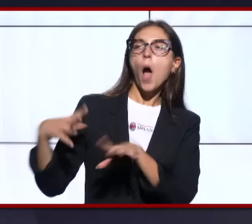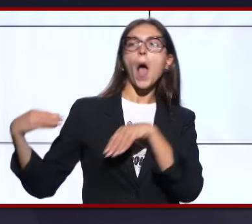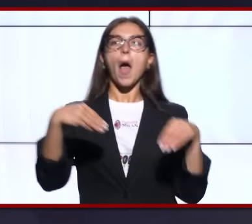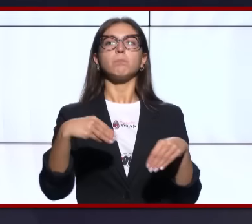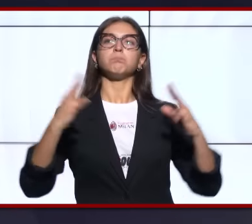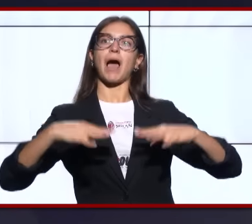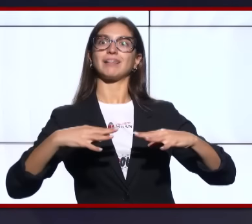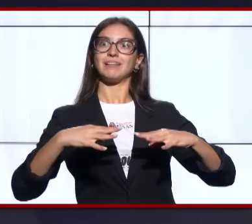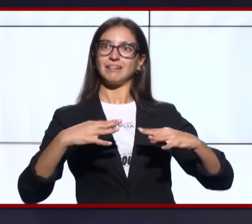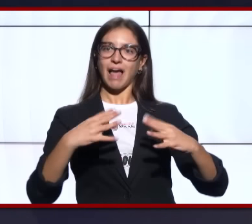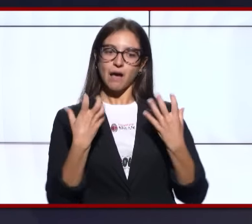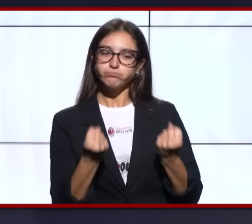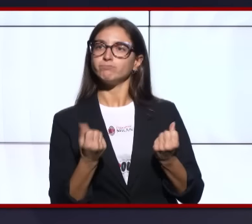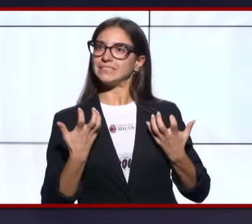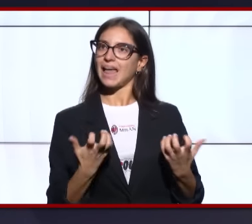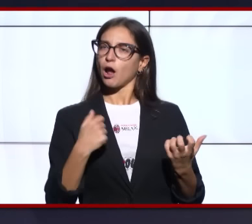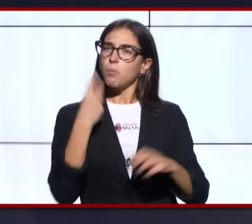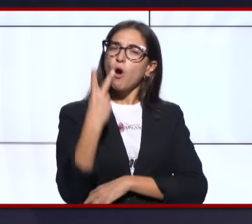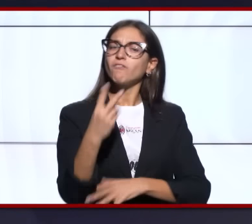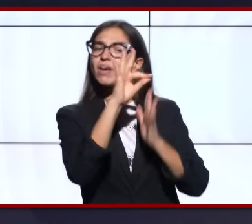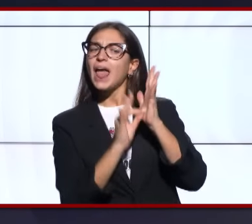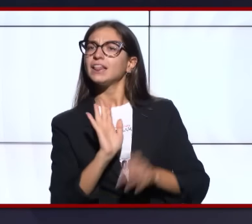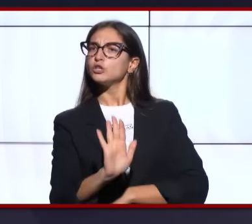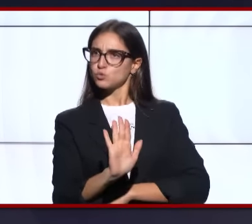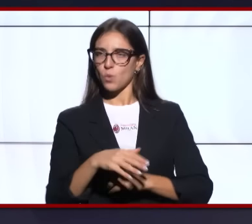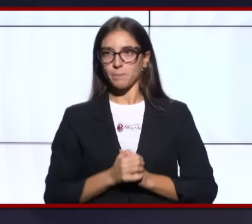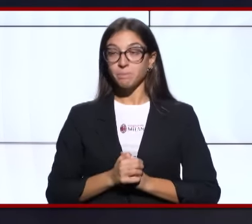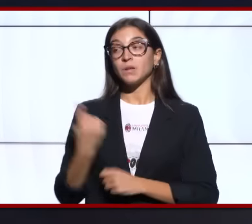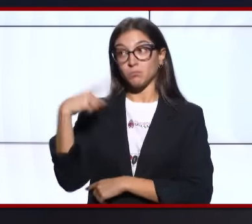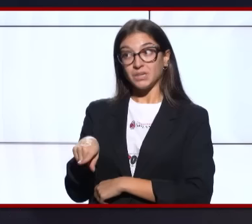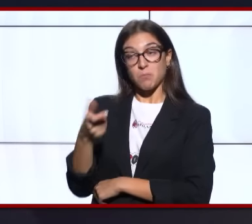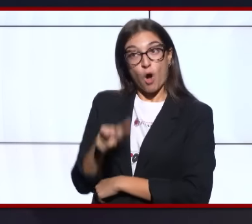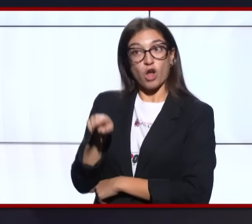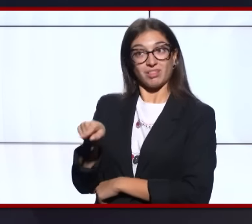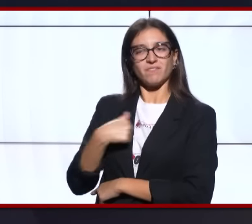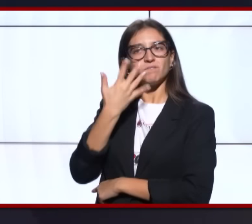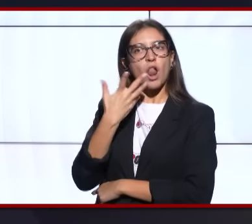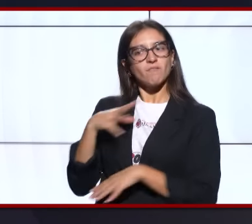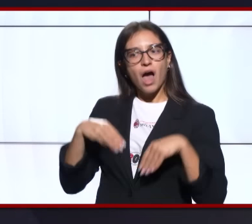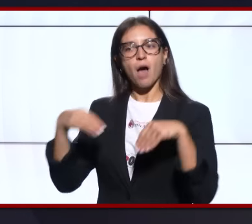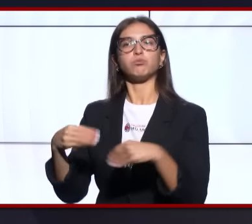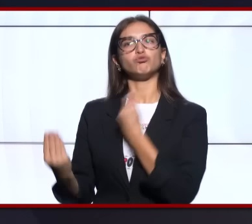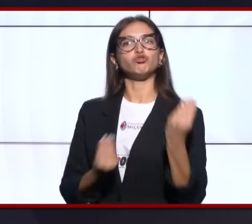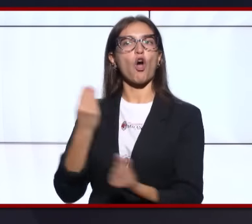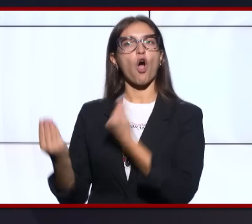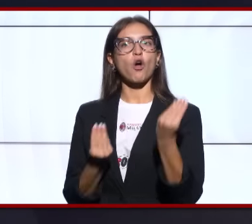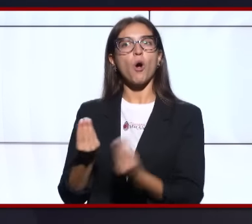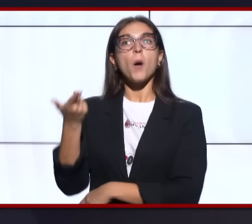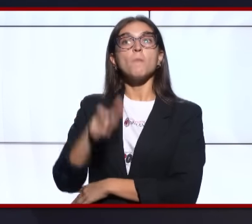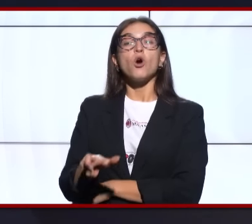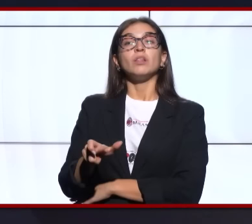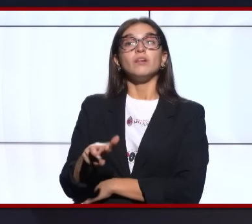anche anche per questo motivo noi volevamo giocare eh perché abbiamo adesso